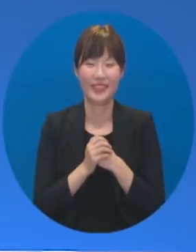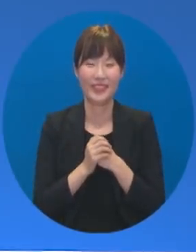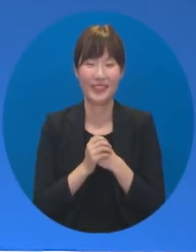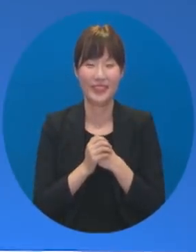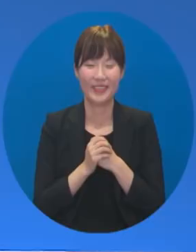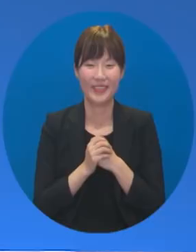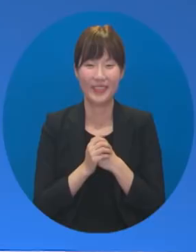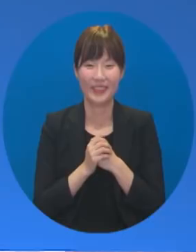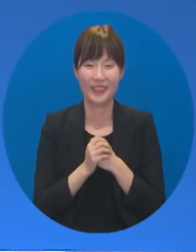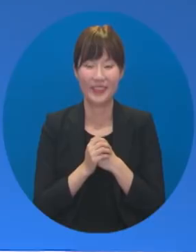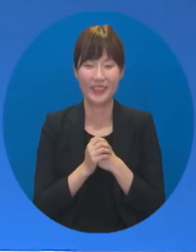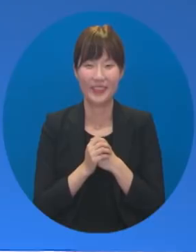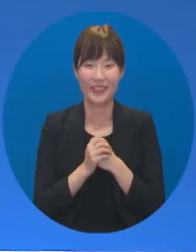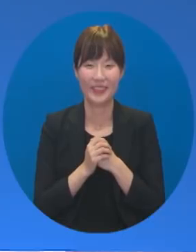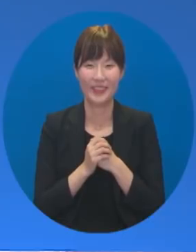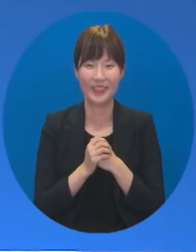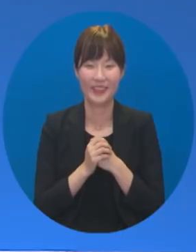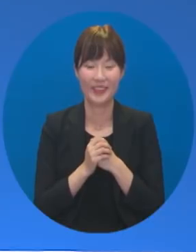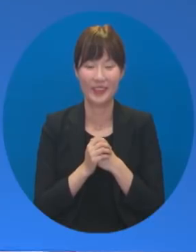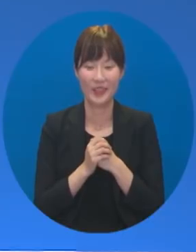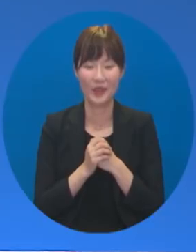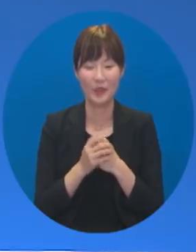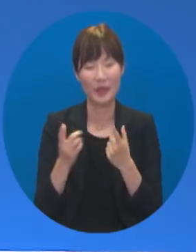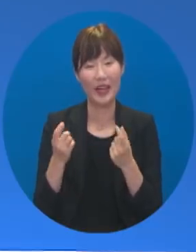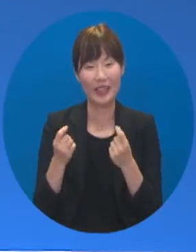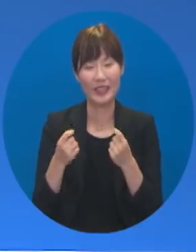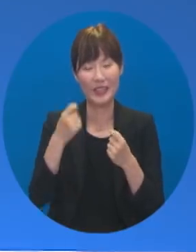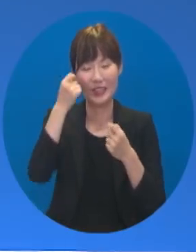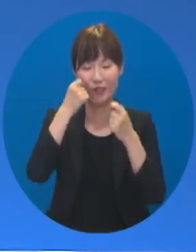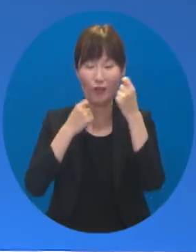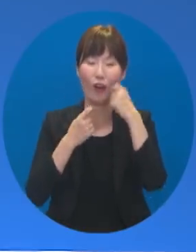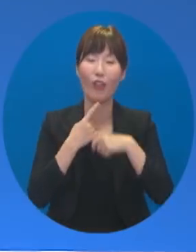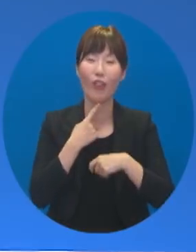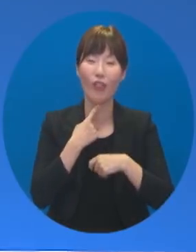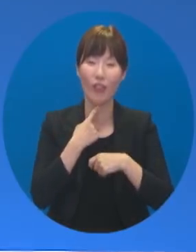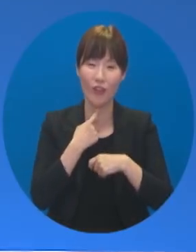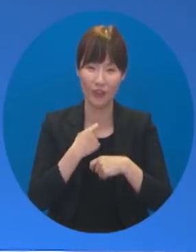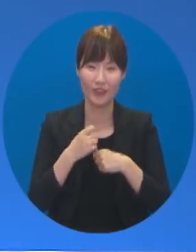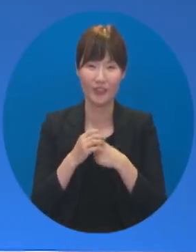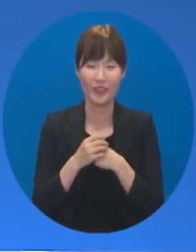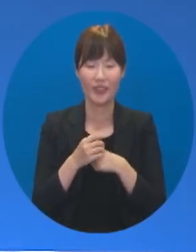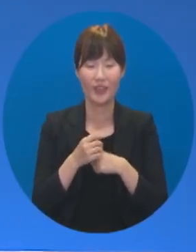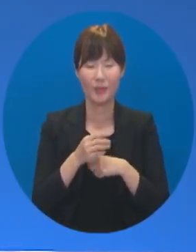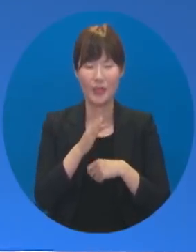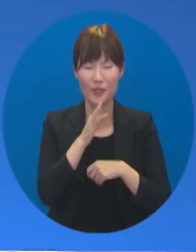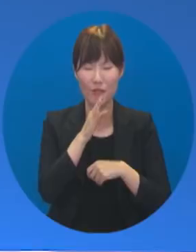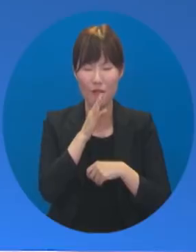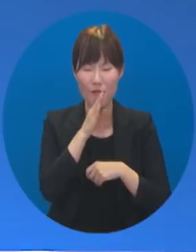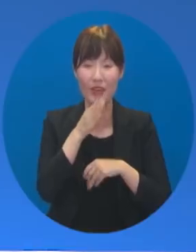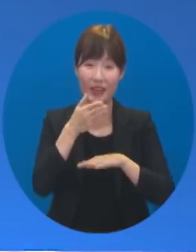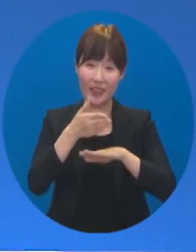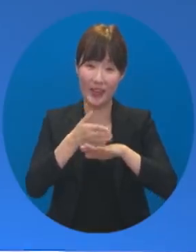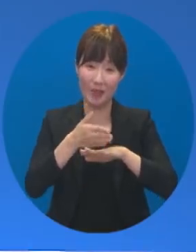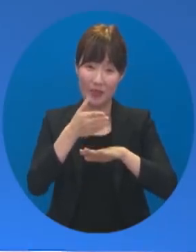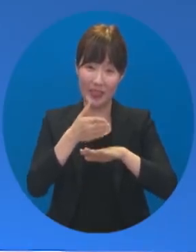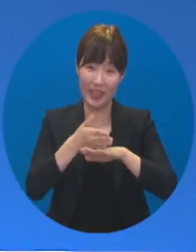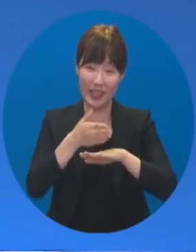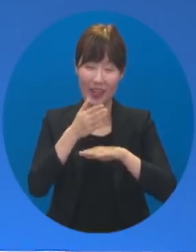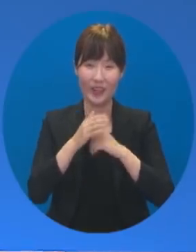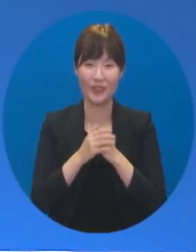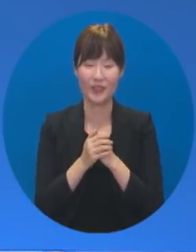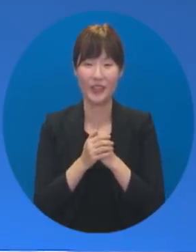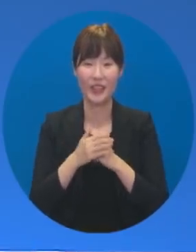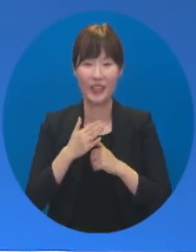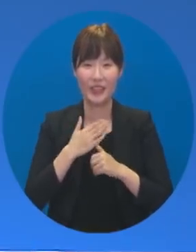그렇게 같이 울었었던 그러면서 정말 감사하고 지금도 원기가 이제 중등